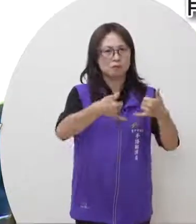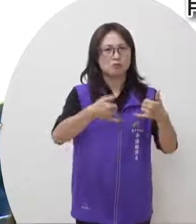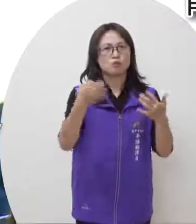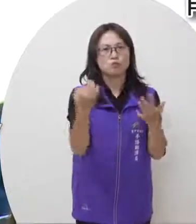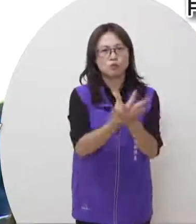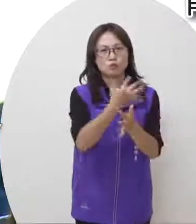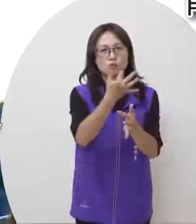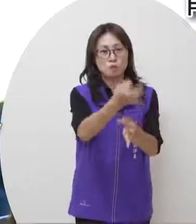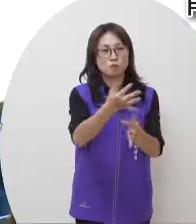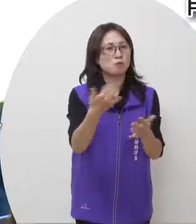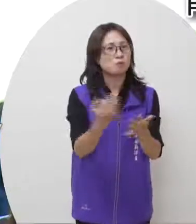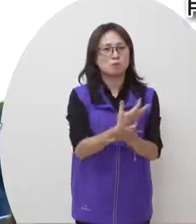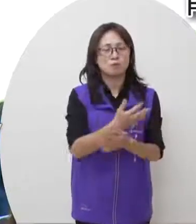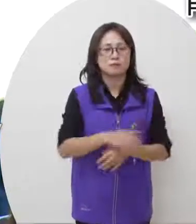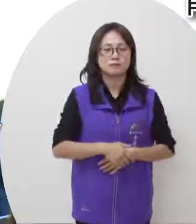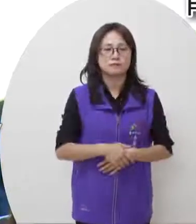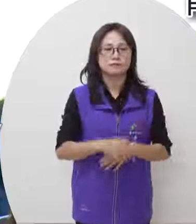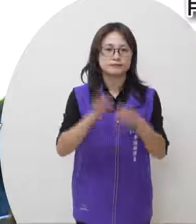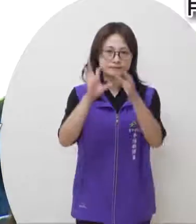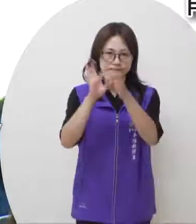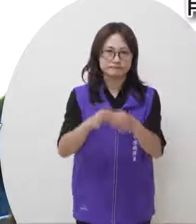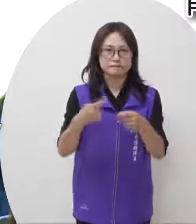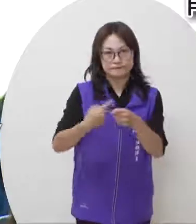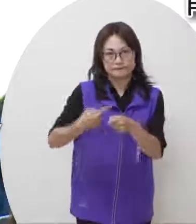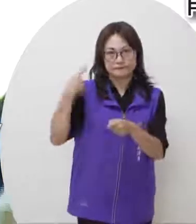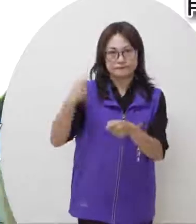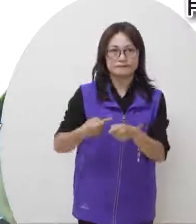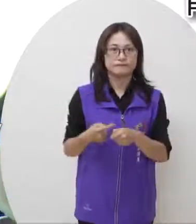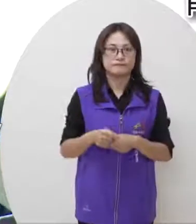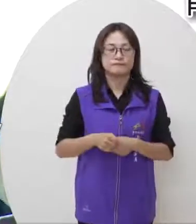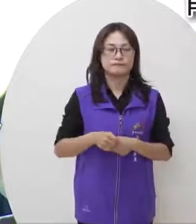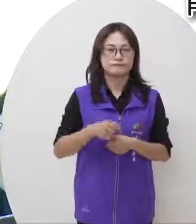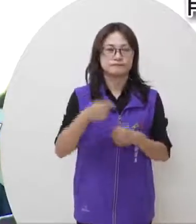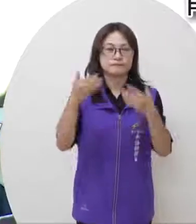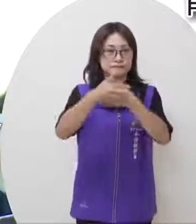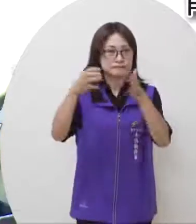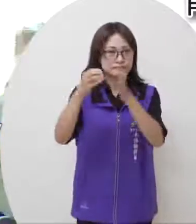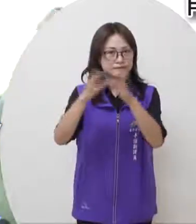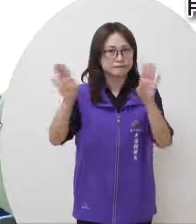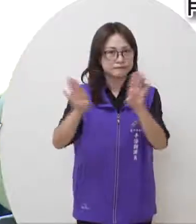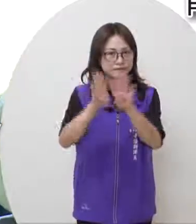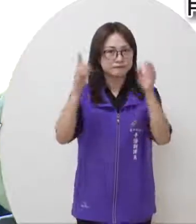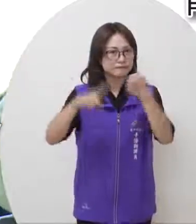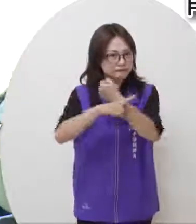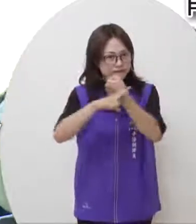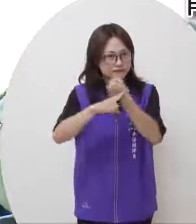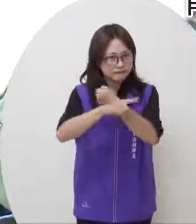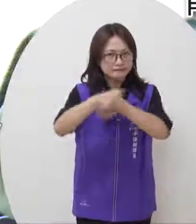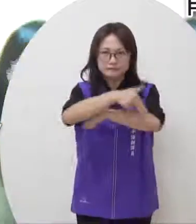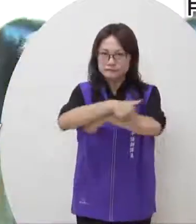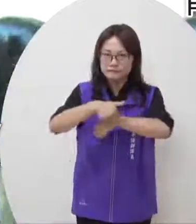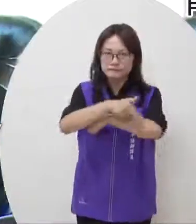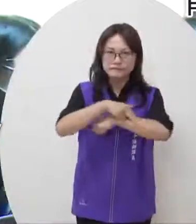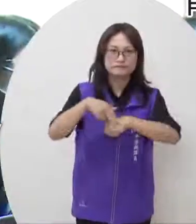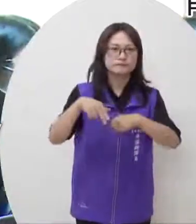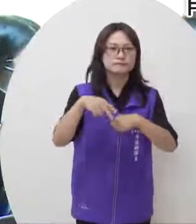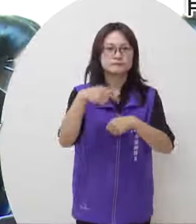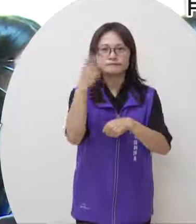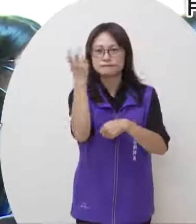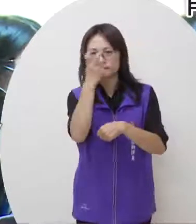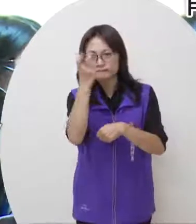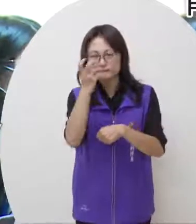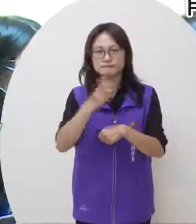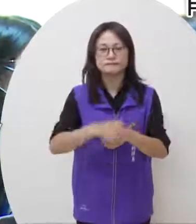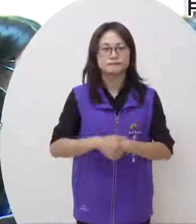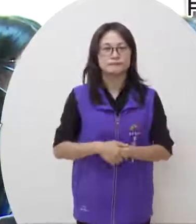开始交通局针对整个大台中地区的大众运输的路网相关这些服务怎么去做提